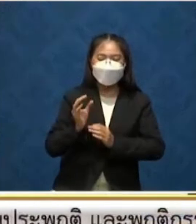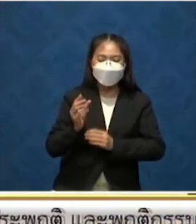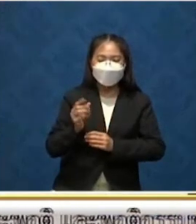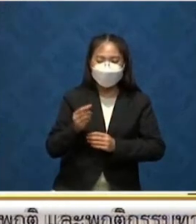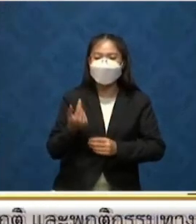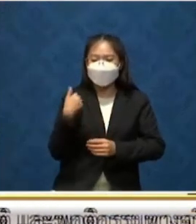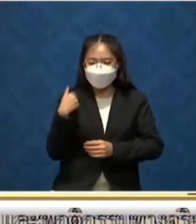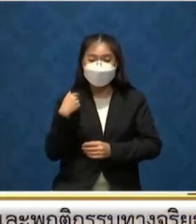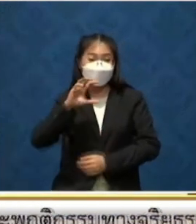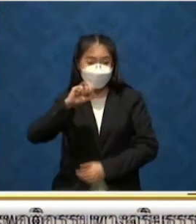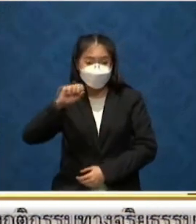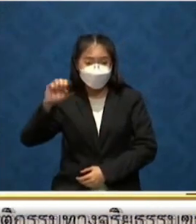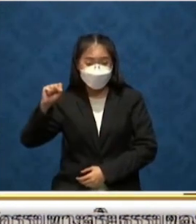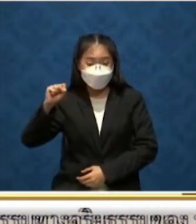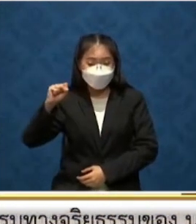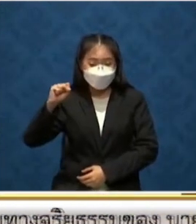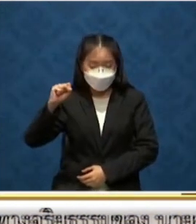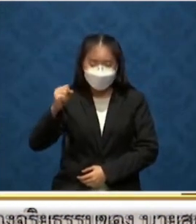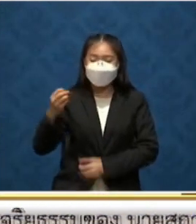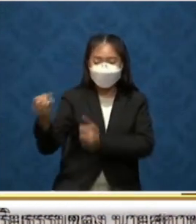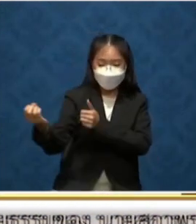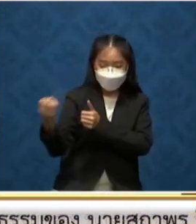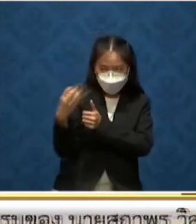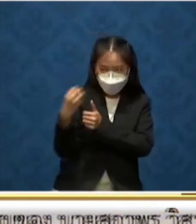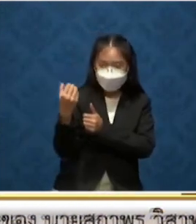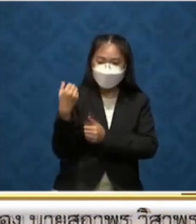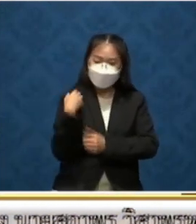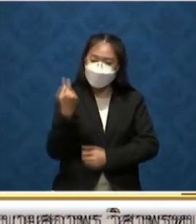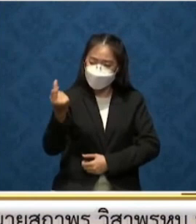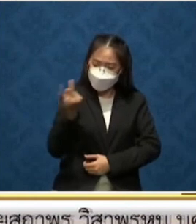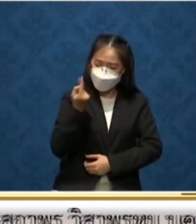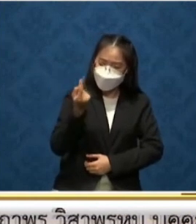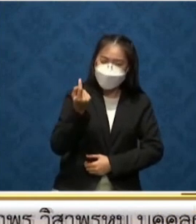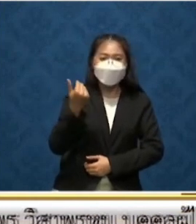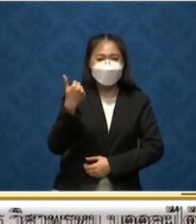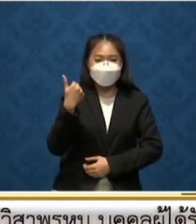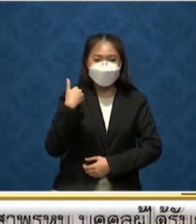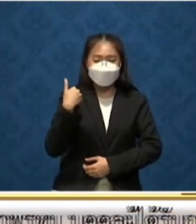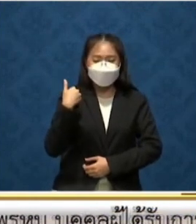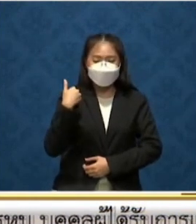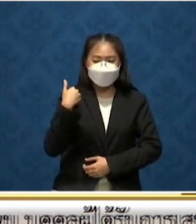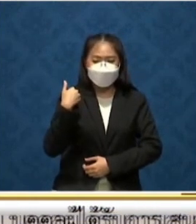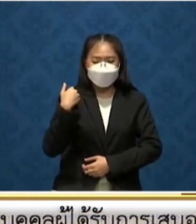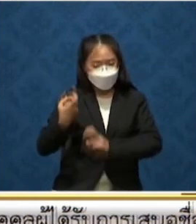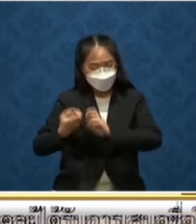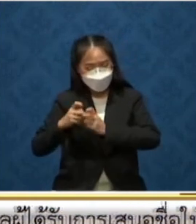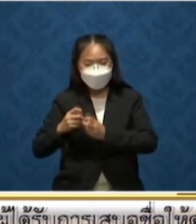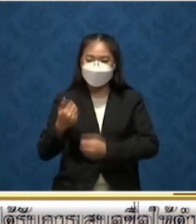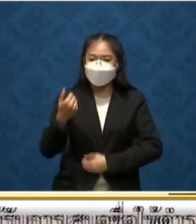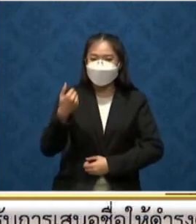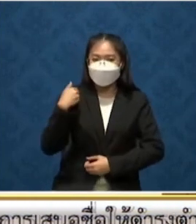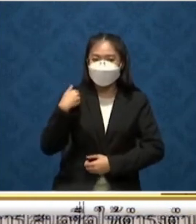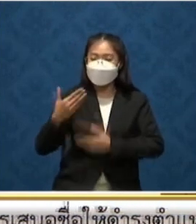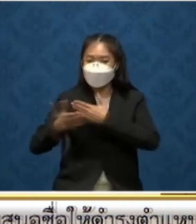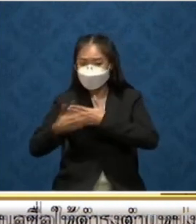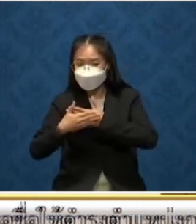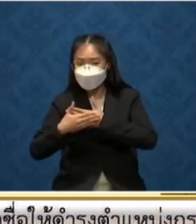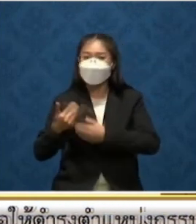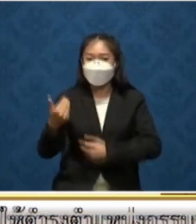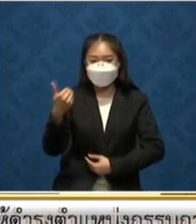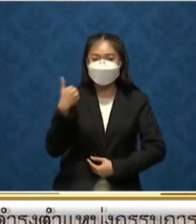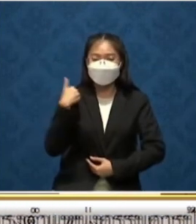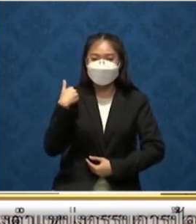การตำรวจสืบสวนสอบสวนอาชญากรรมทางเทคโนโลยีได้รายงานความคืบหน้าต่อผู้บัญชาการตำรวจแห่งชาติและพล